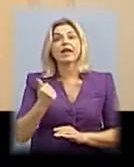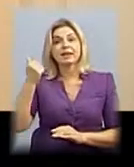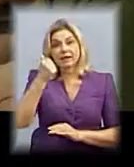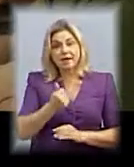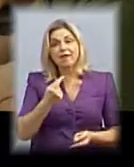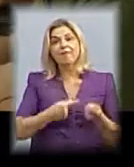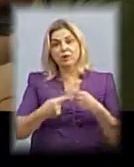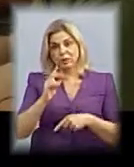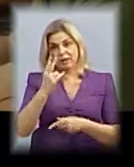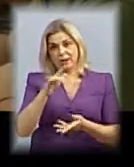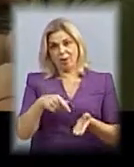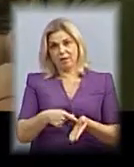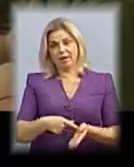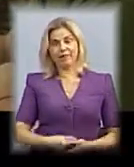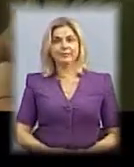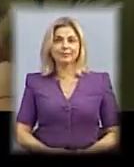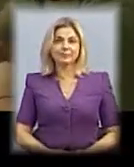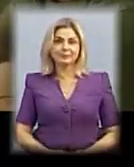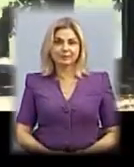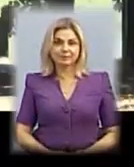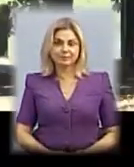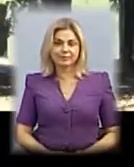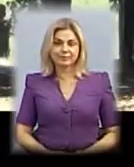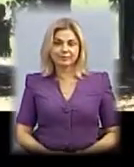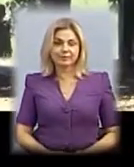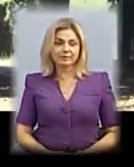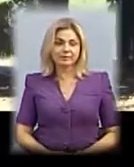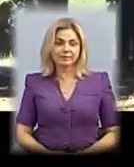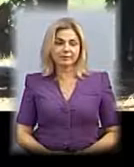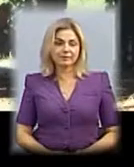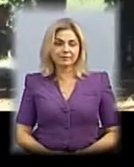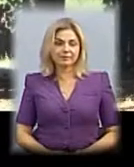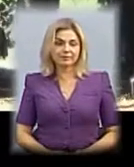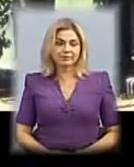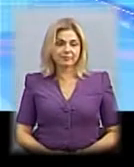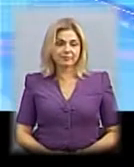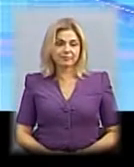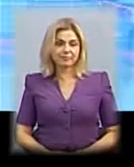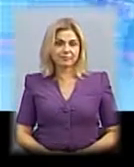Миколаєва. Валентина Гурова, Олександр Попов, телевізійні новини Миколаївщини.